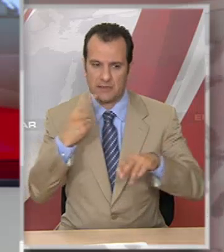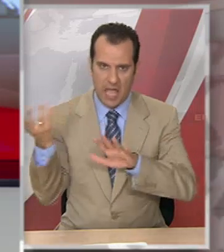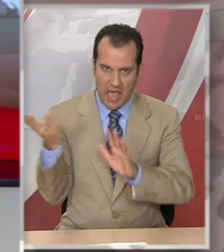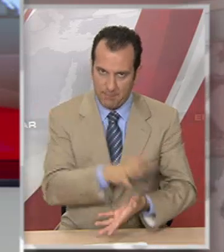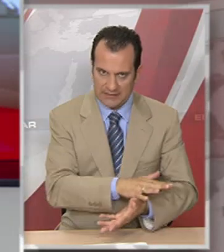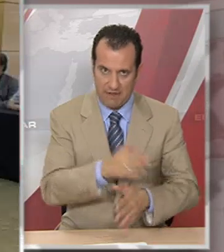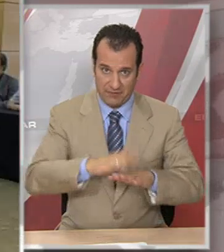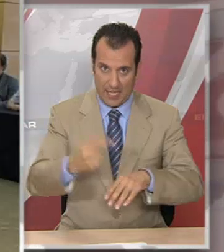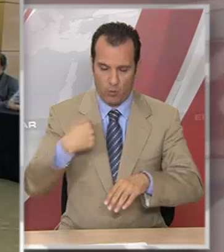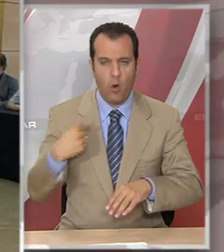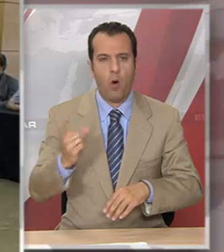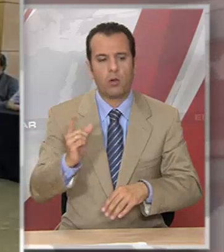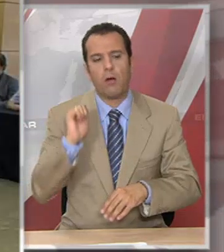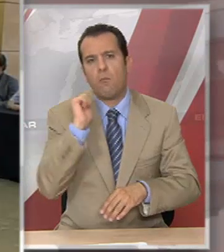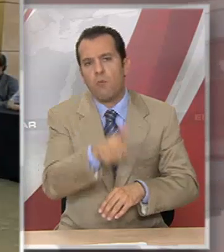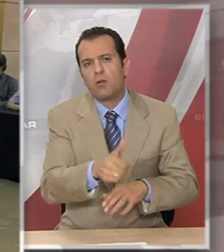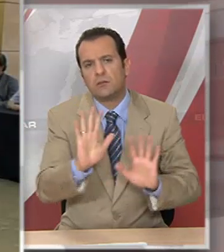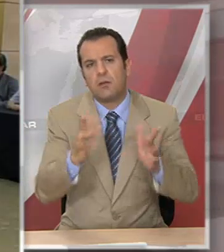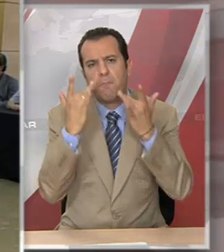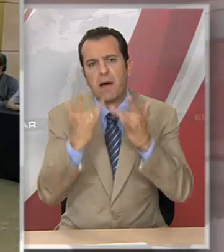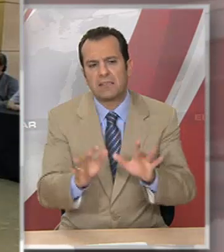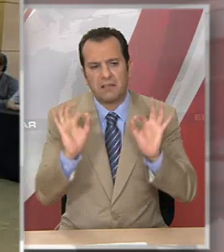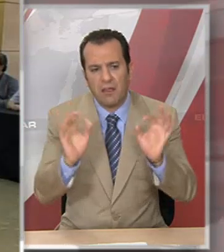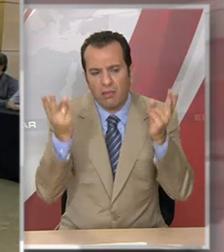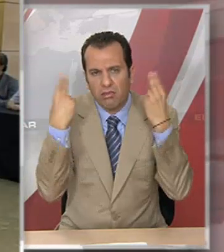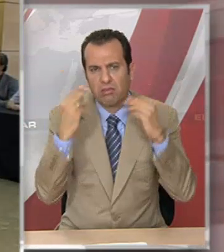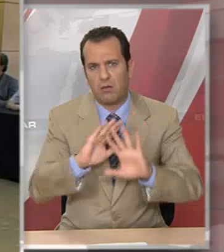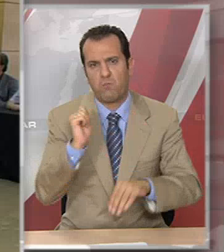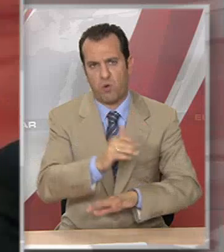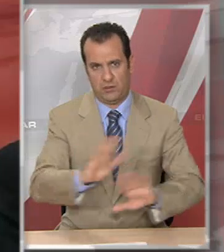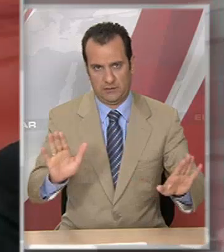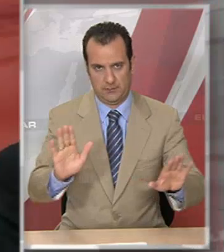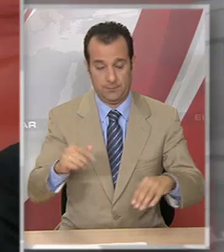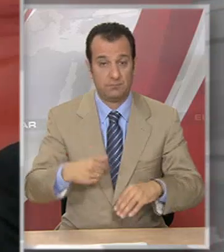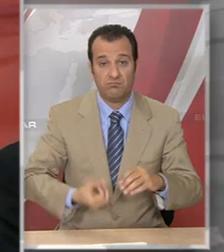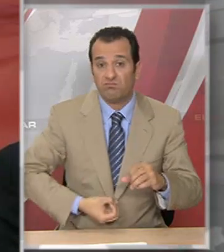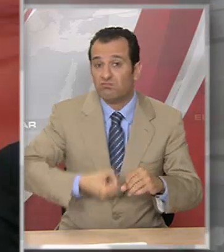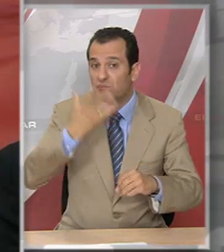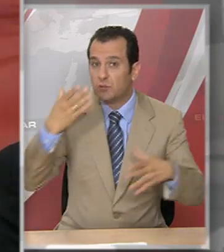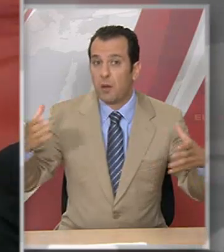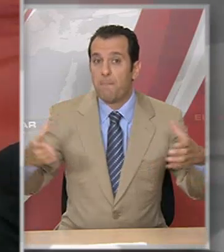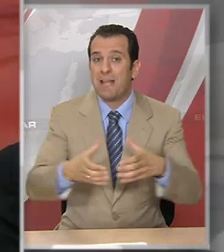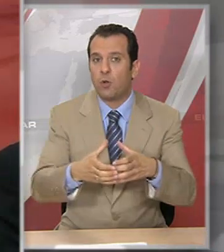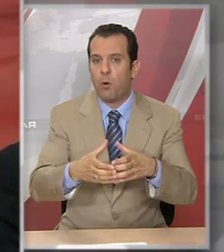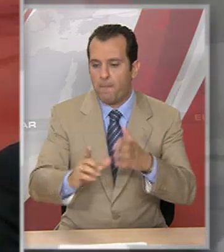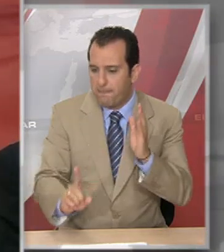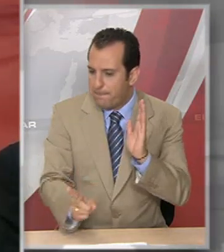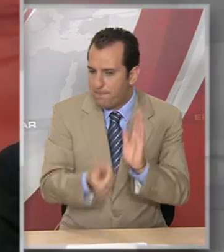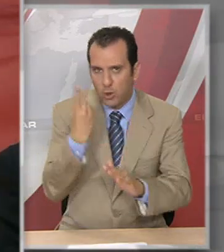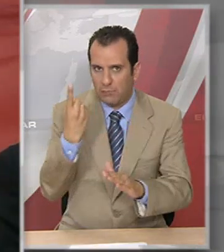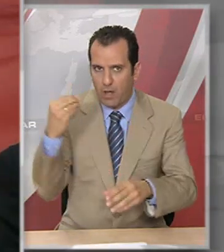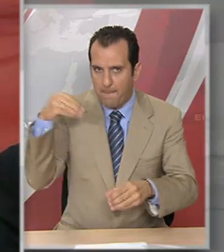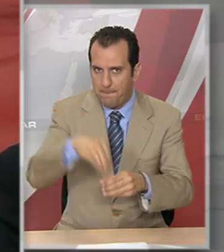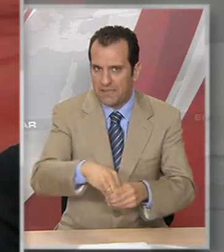ταπεινωτικά. Ένα μέτωπο που μόλις εμφανίστηκε στην πολιτική ζωή και δίνει μάχη